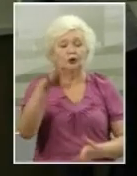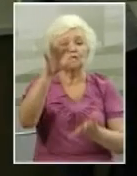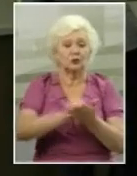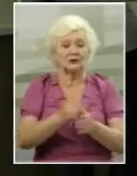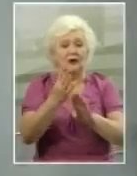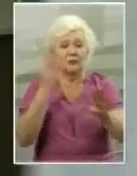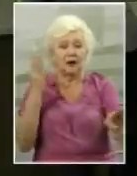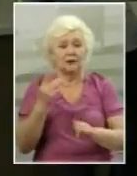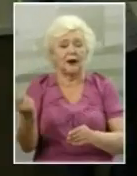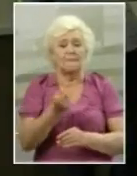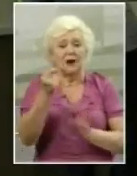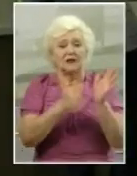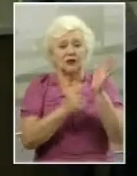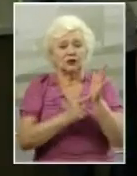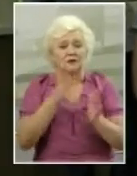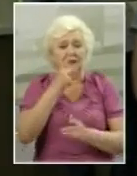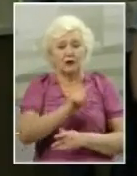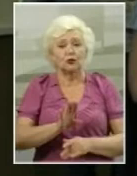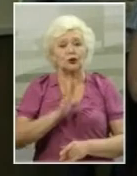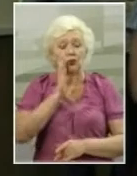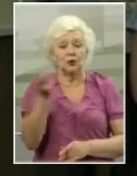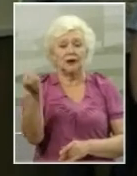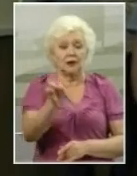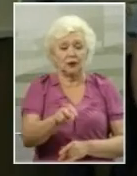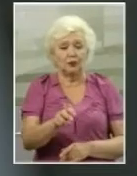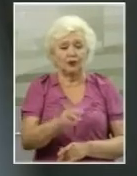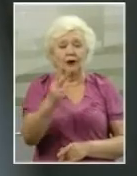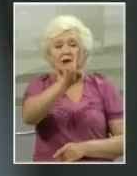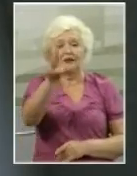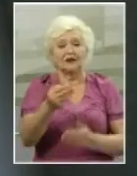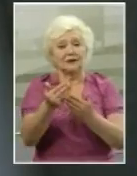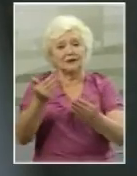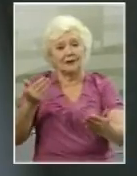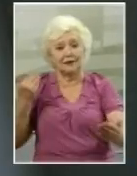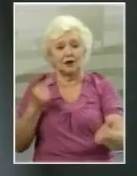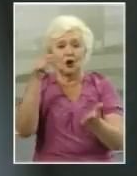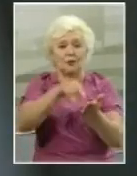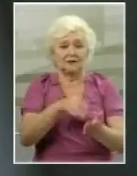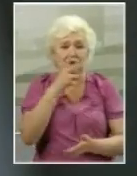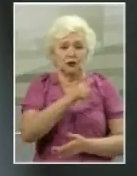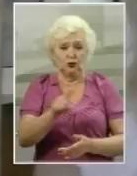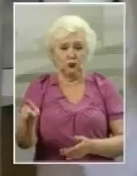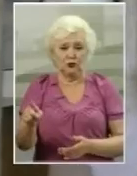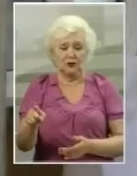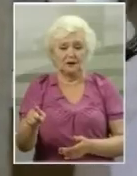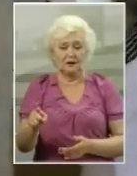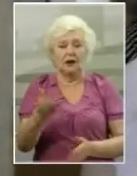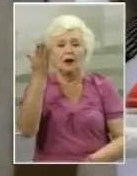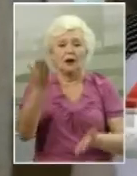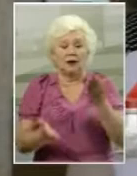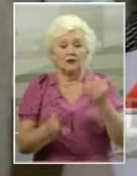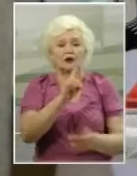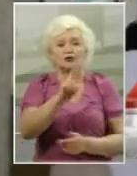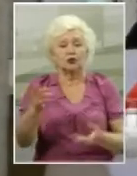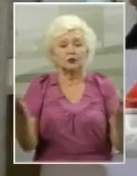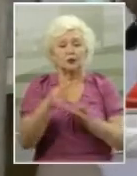чергу мало не з 6 години і приходять на 2 години раніше призначеного часу. Якщо комусь